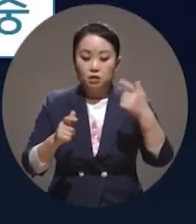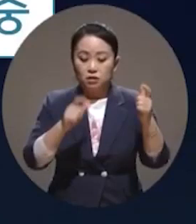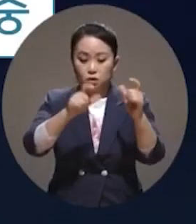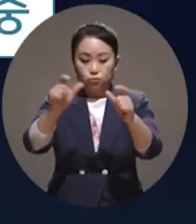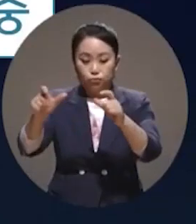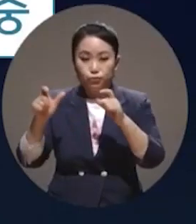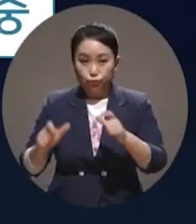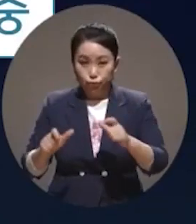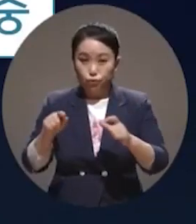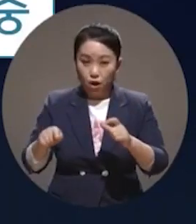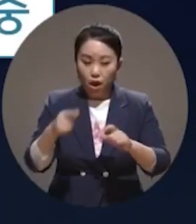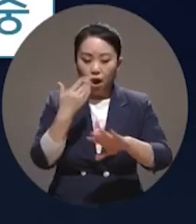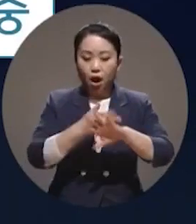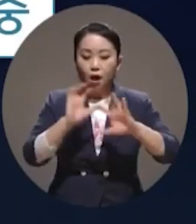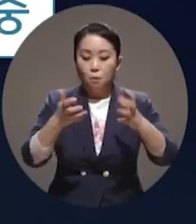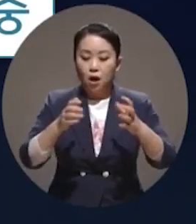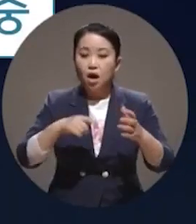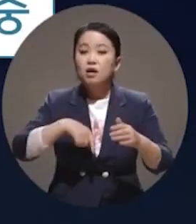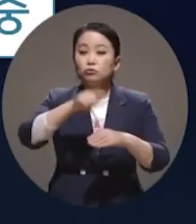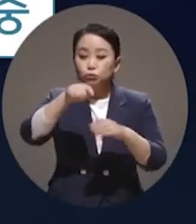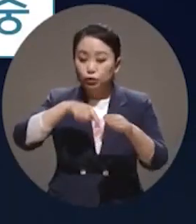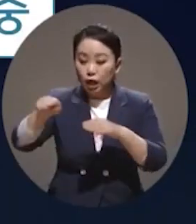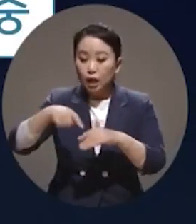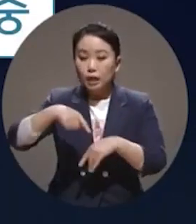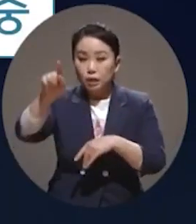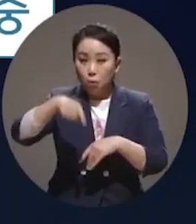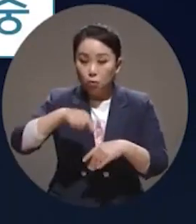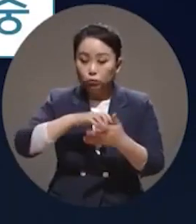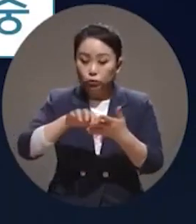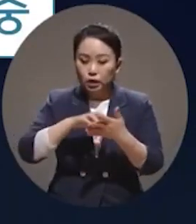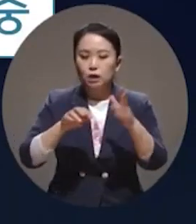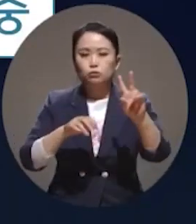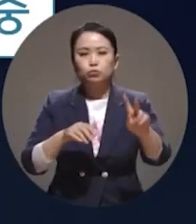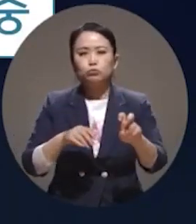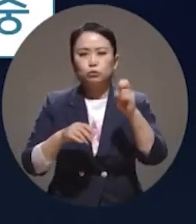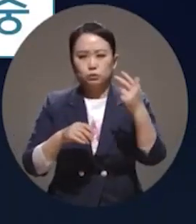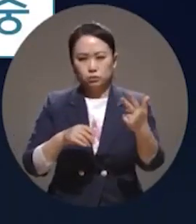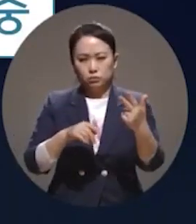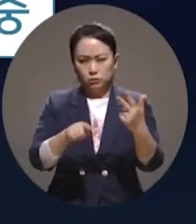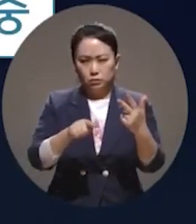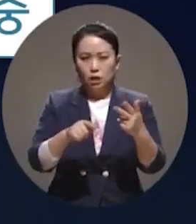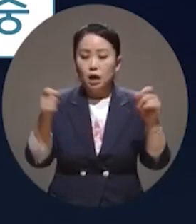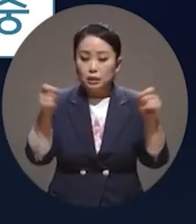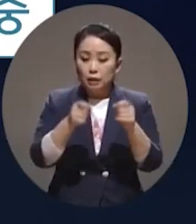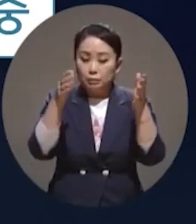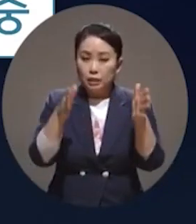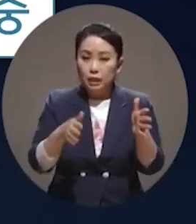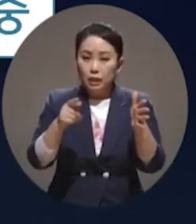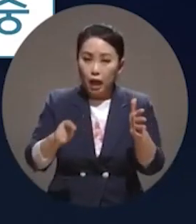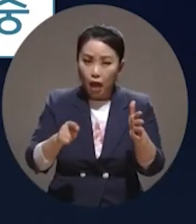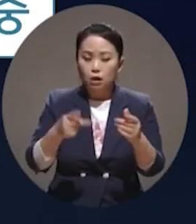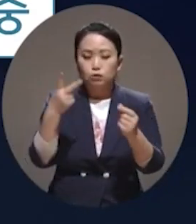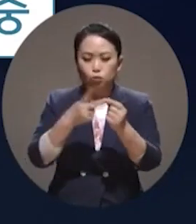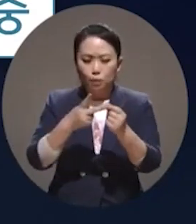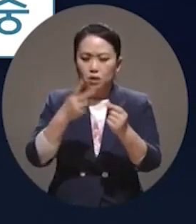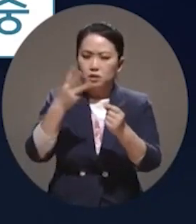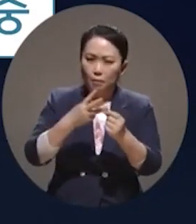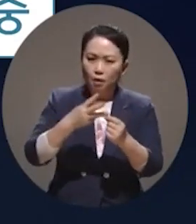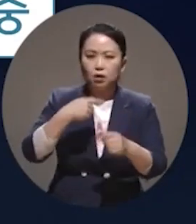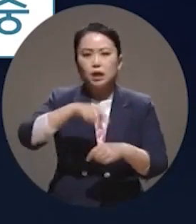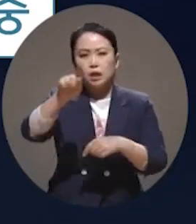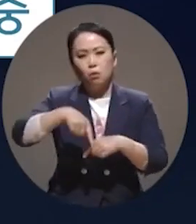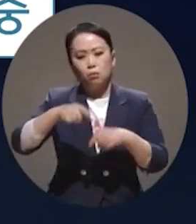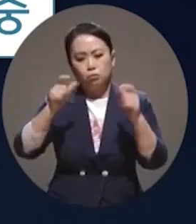횟수는 24차례. 16개 의회가 모두 다녀왔는데 이 짧은 기간에 해외 출장을 두 번씩, 세